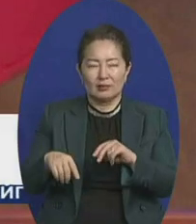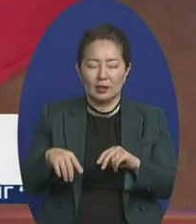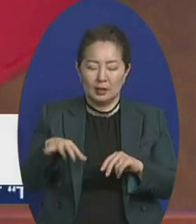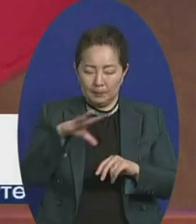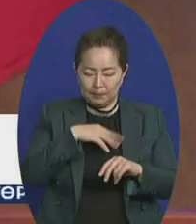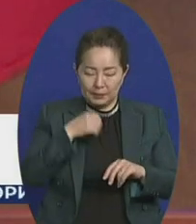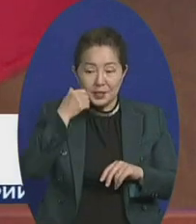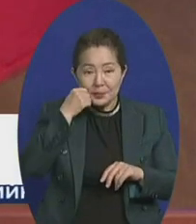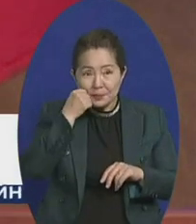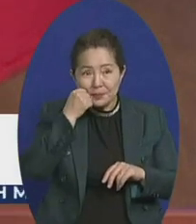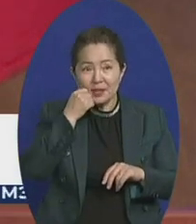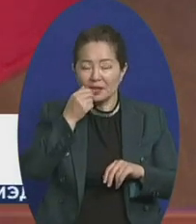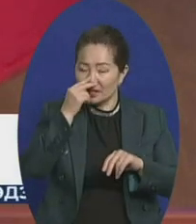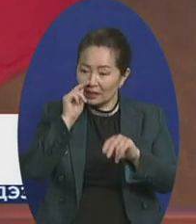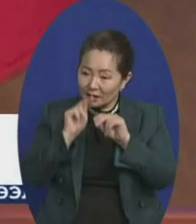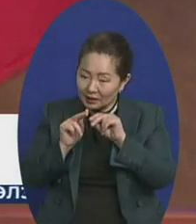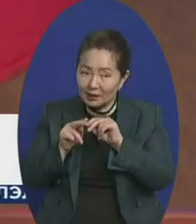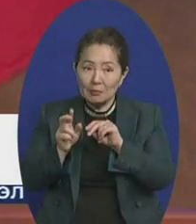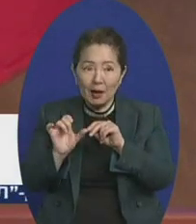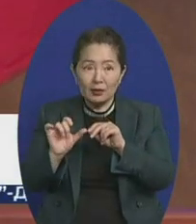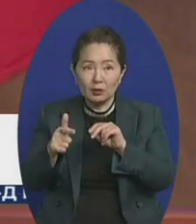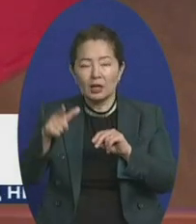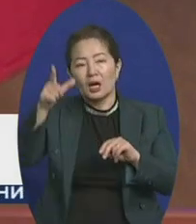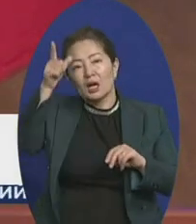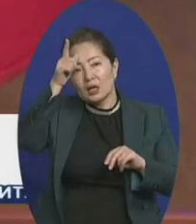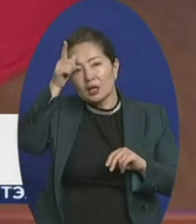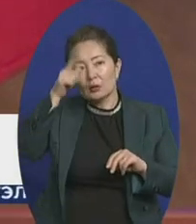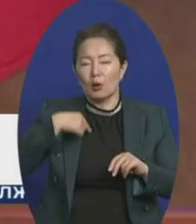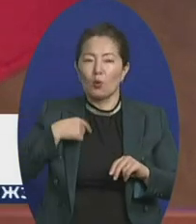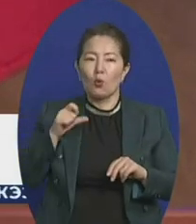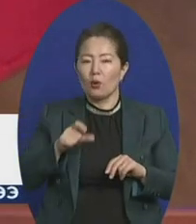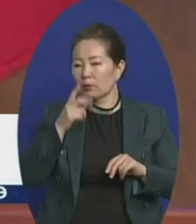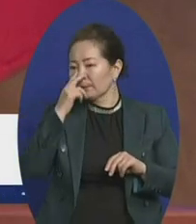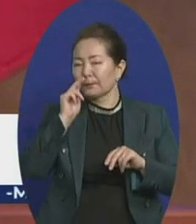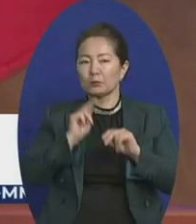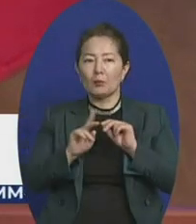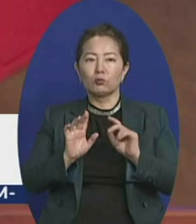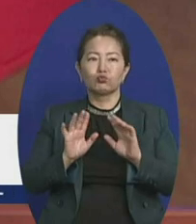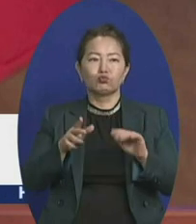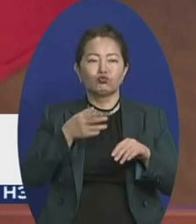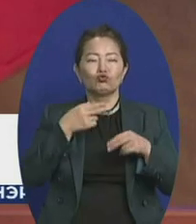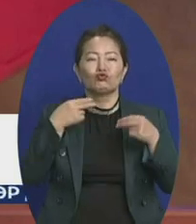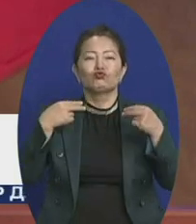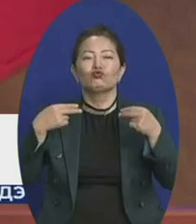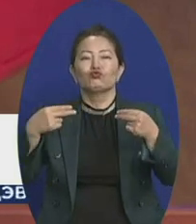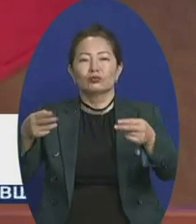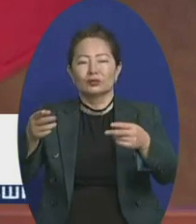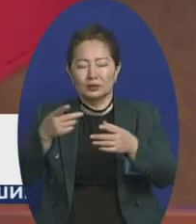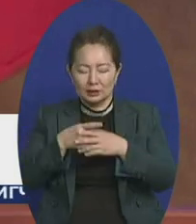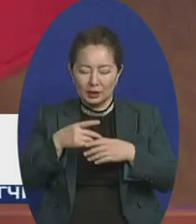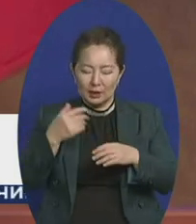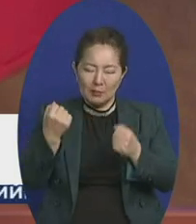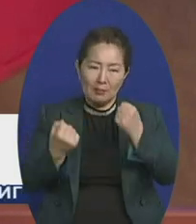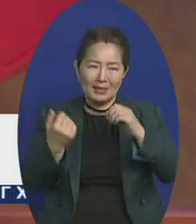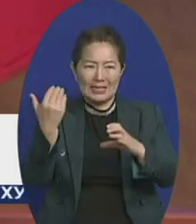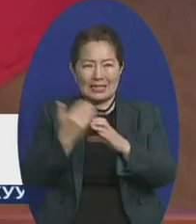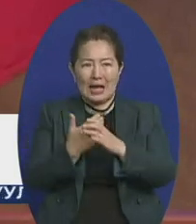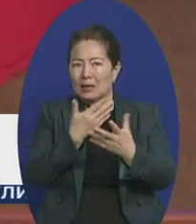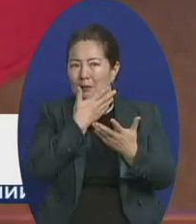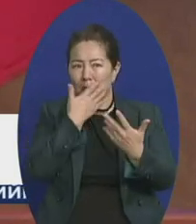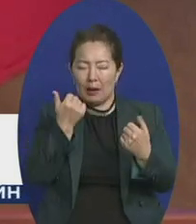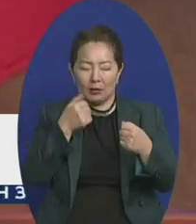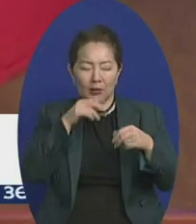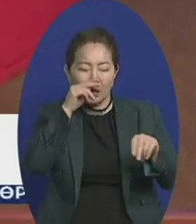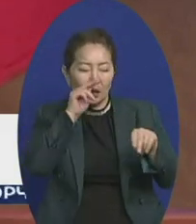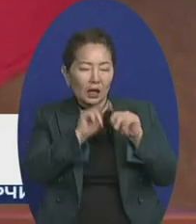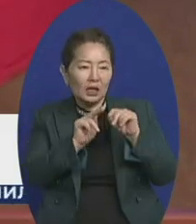нэр одоо бичилж одоо хяналт тавьдаг бол Герман улс өнөөдөр ерөөсөх хүний оролцоогоор өөрөвлөх юм бол одоо ямар нэгэн тээврийн хөдөлгөөнд саад болохгүйгээр одоо бас